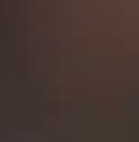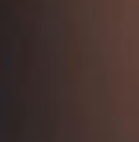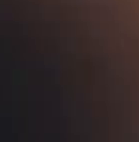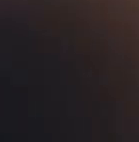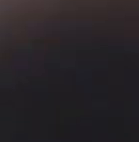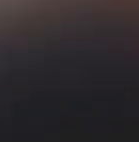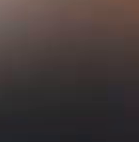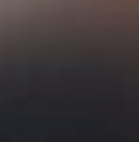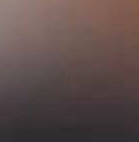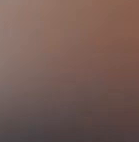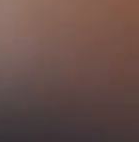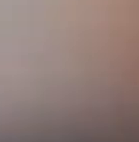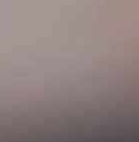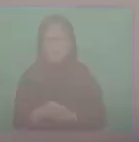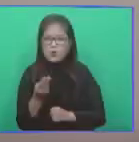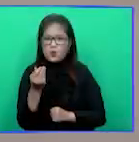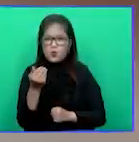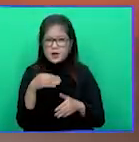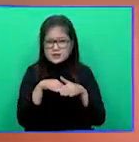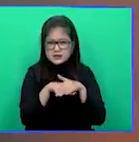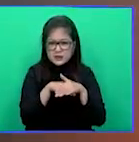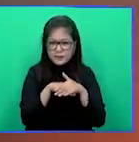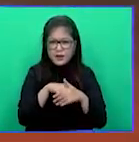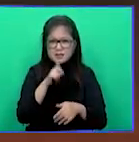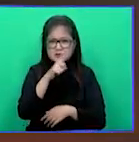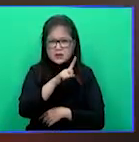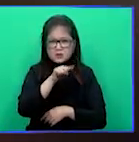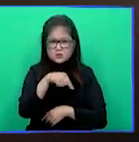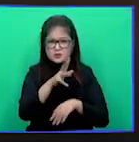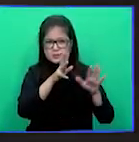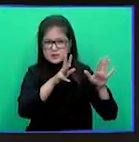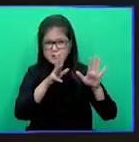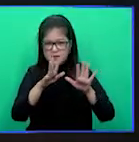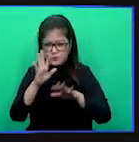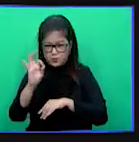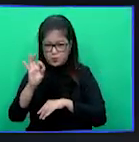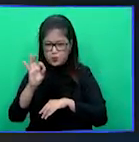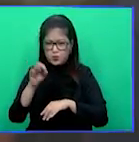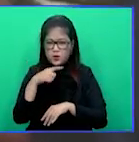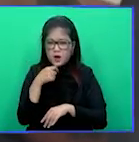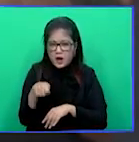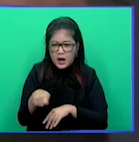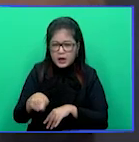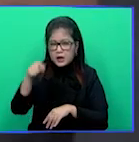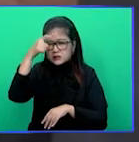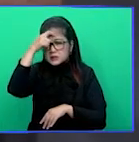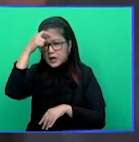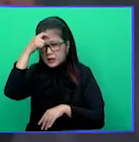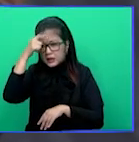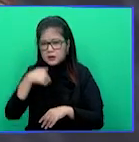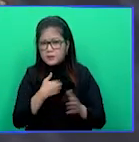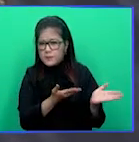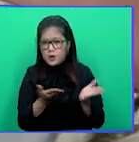tahun 1990. Kakek Sangeli jatuh sakit meminta bantuan untuk berobat ke rumah sakit. Saat hendak dibawa berobat,